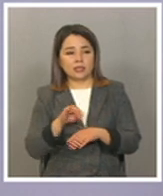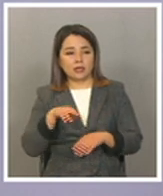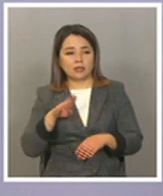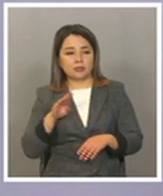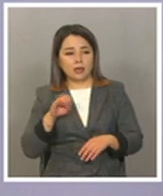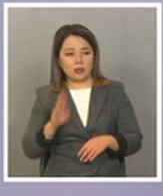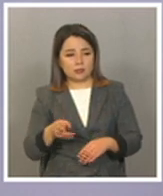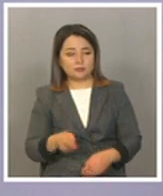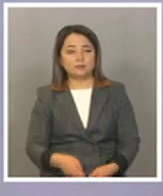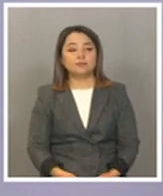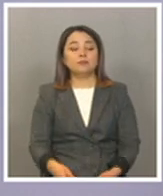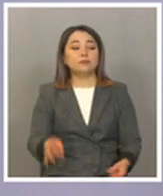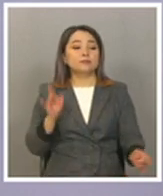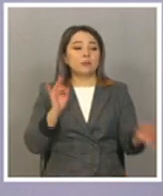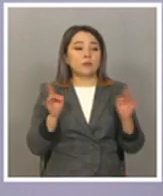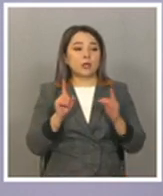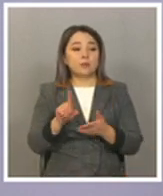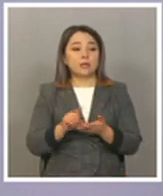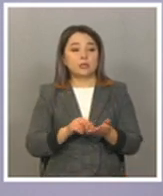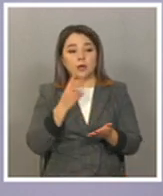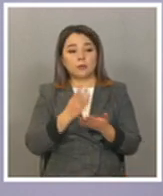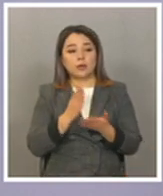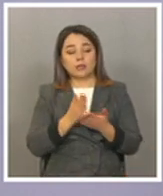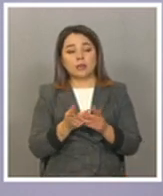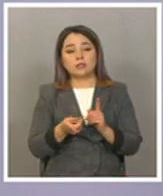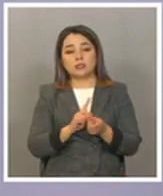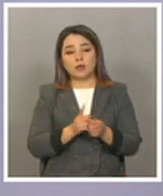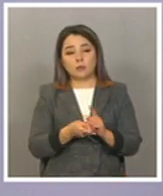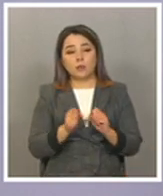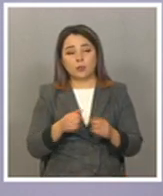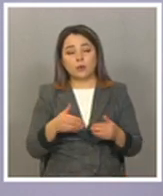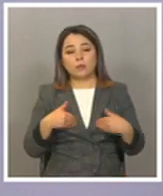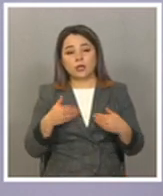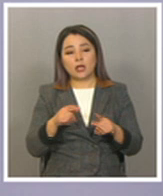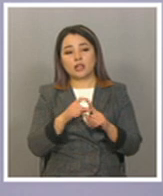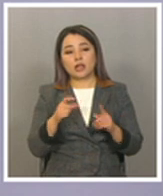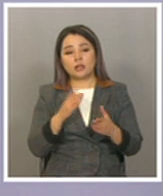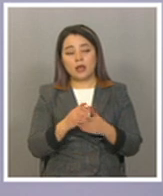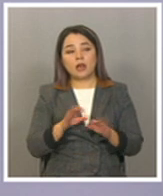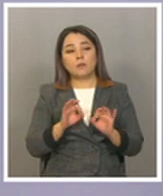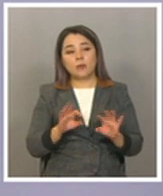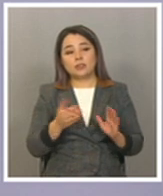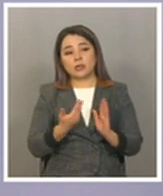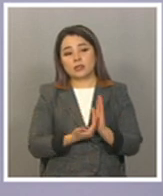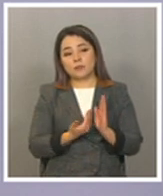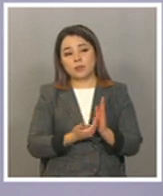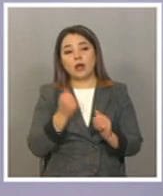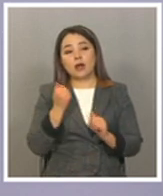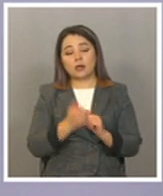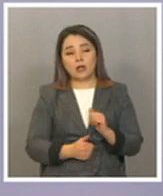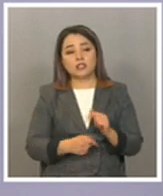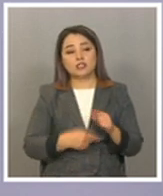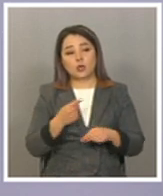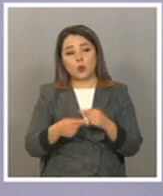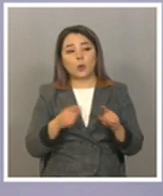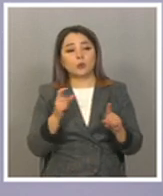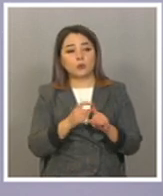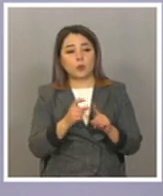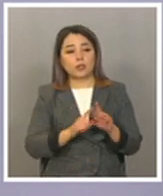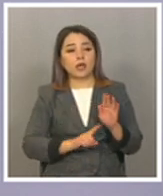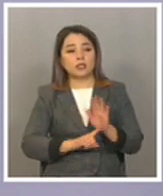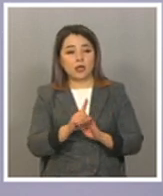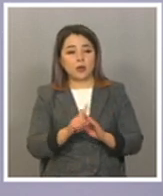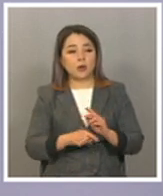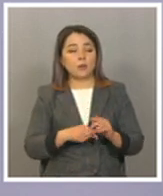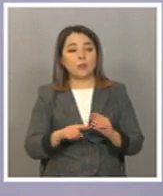междометиями и звукоподражаниями можно заменить предложение. Подсказка. Каждое следующее слово начинается на